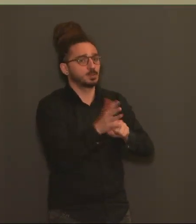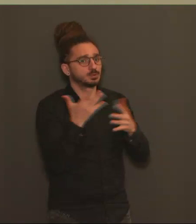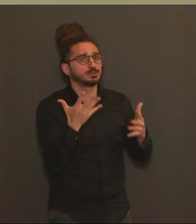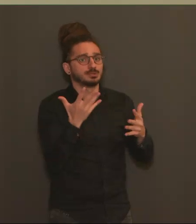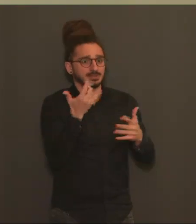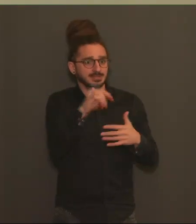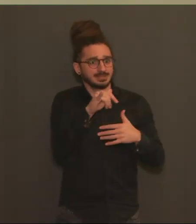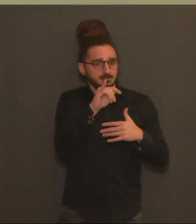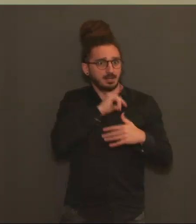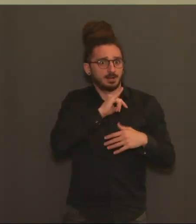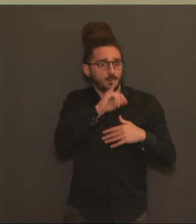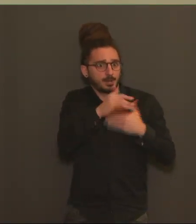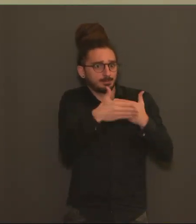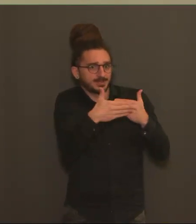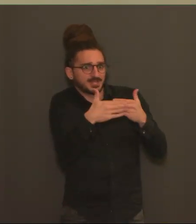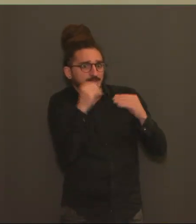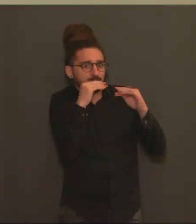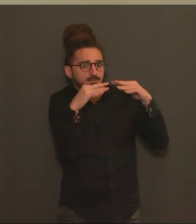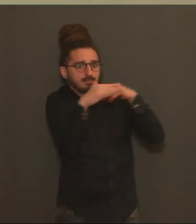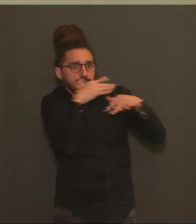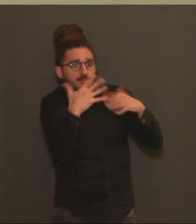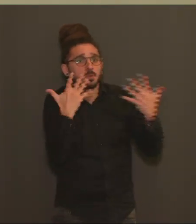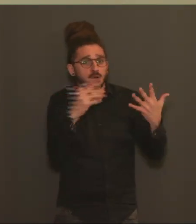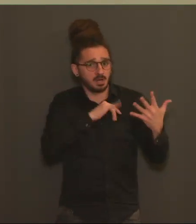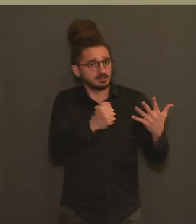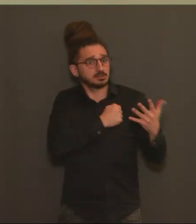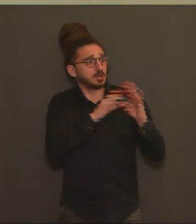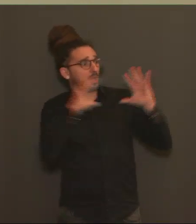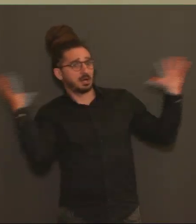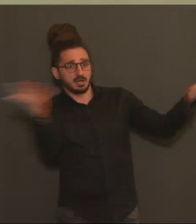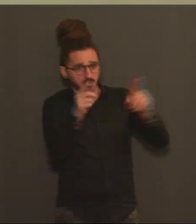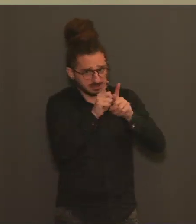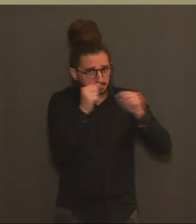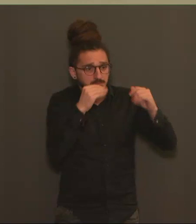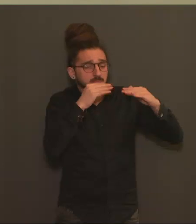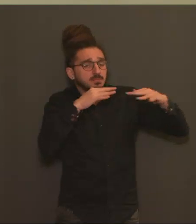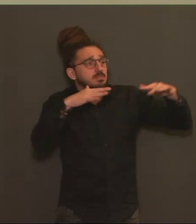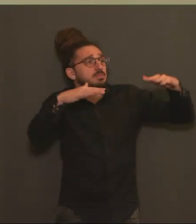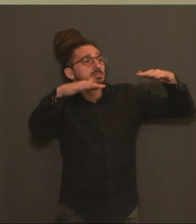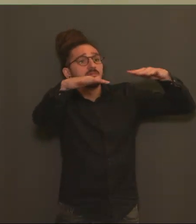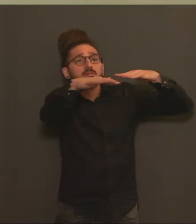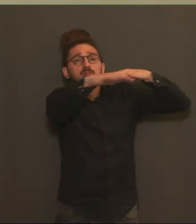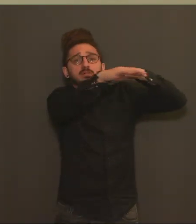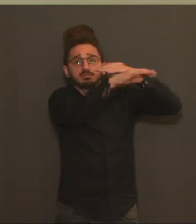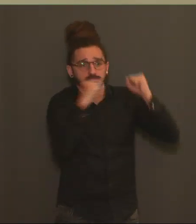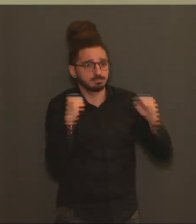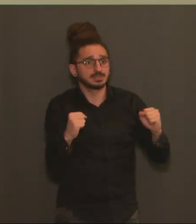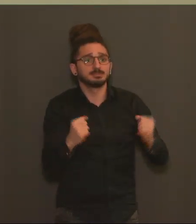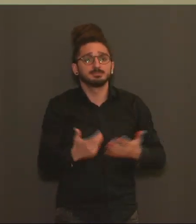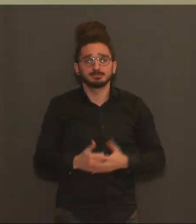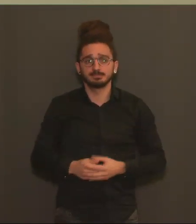l'entièreté de la pièce. Si on prend, et on le voit sur la première photo là qui apparaît sur l'écran, si on prend la courte distance,